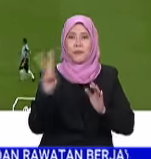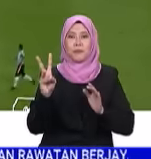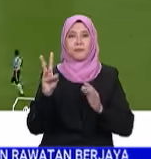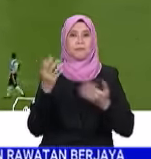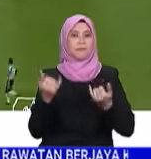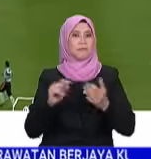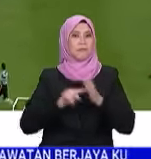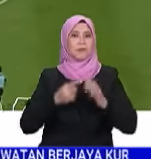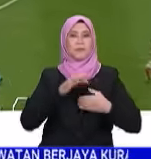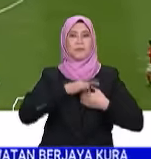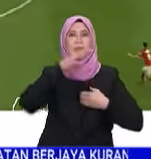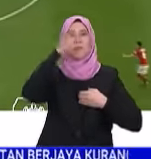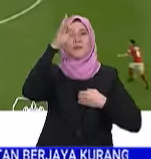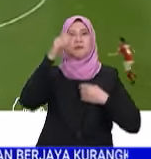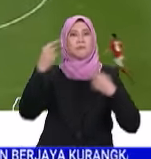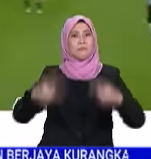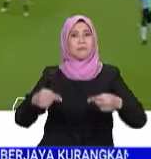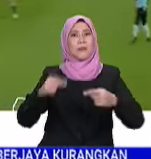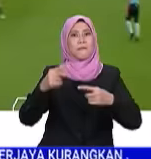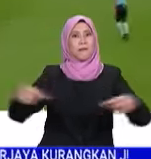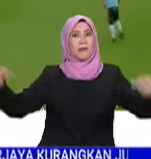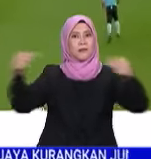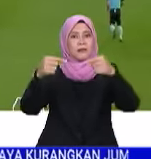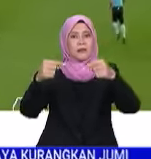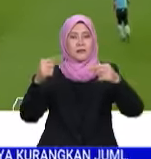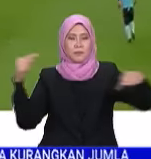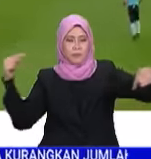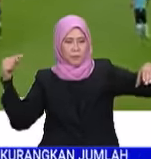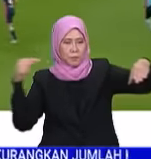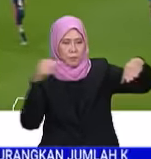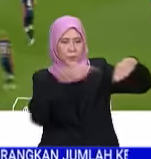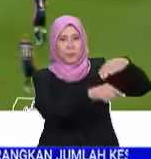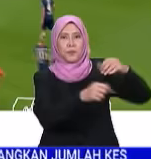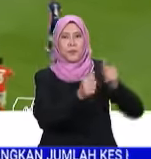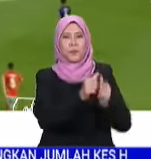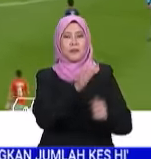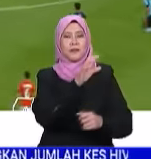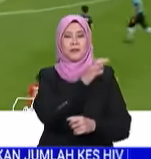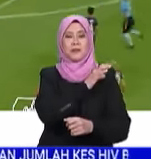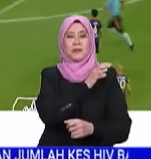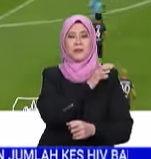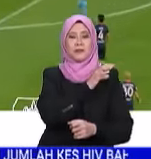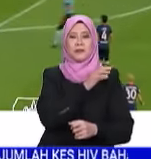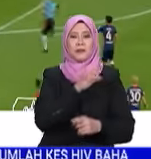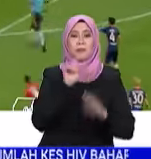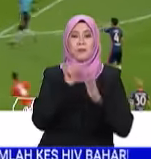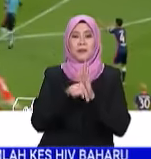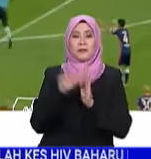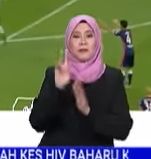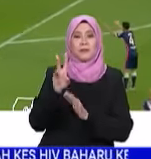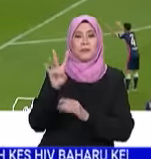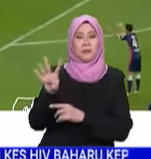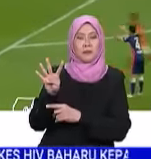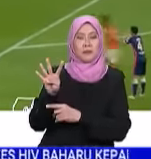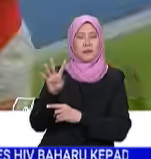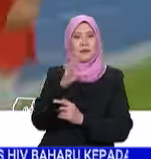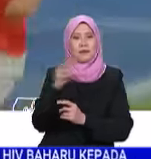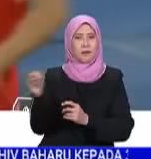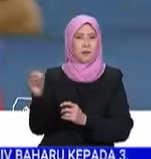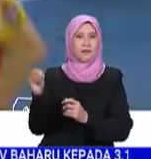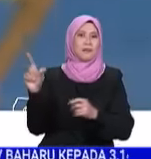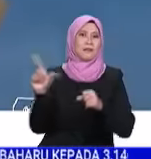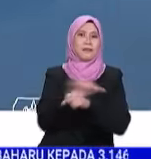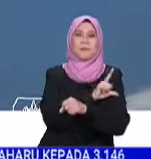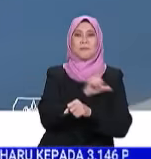KL City pada aksi final tersebut yang menggandakan jaringan menerusi Kapten pasukan Paulo Jose pada minit ke-74 sekaligus